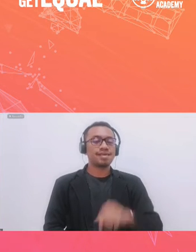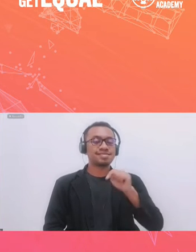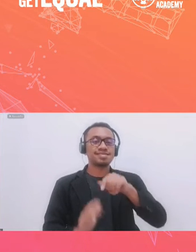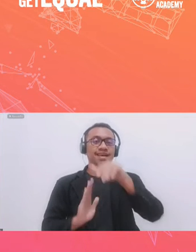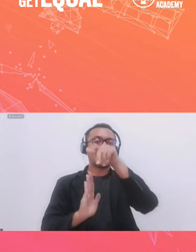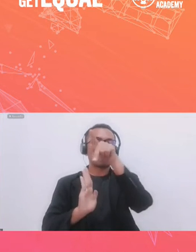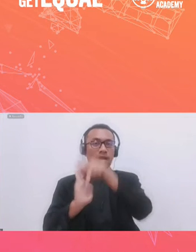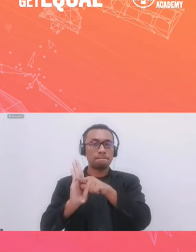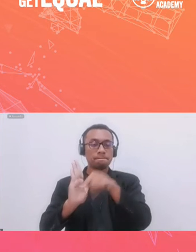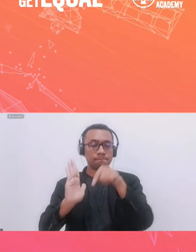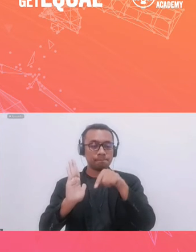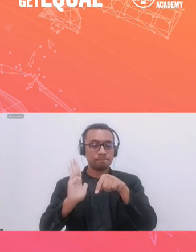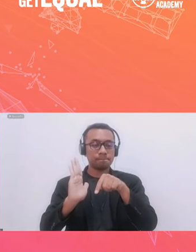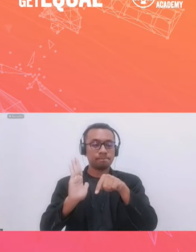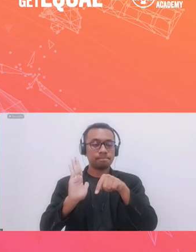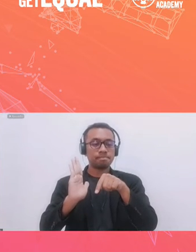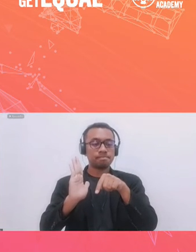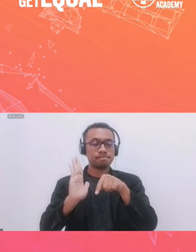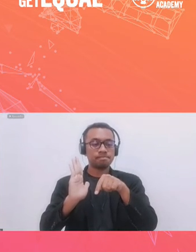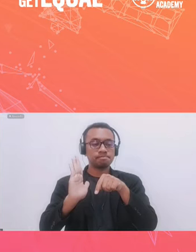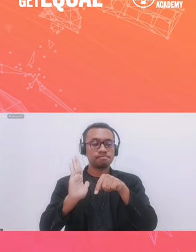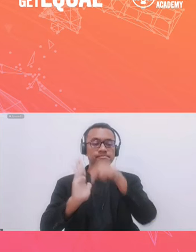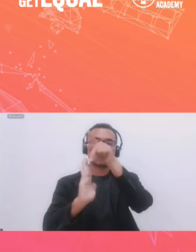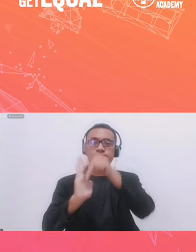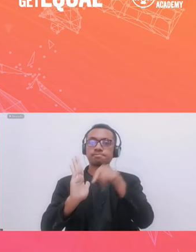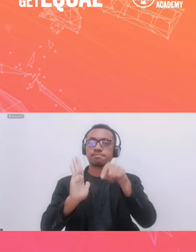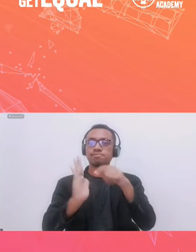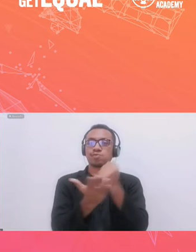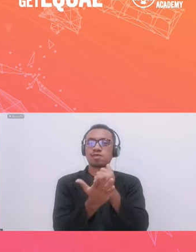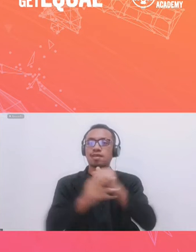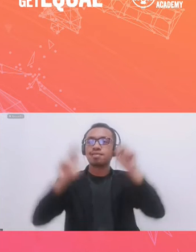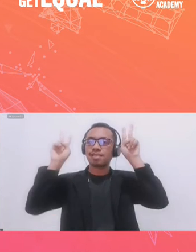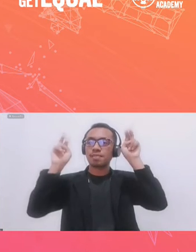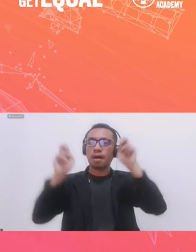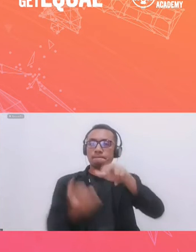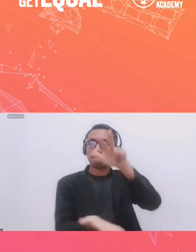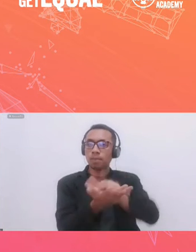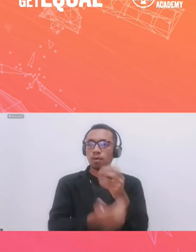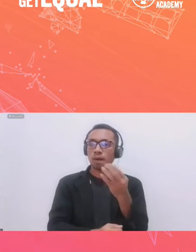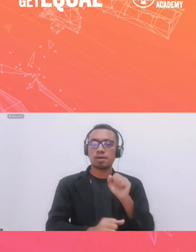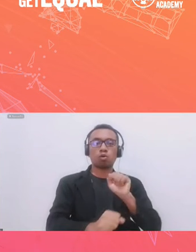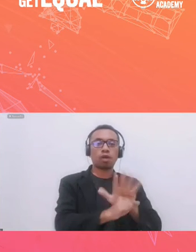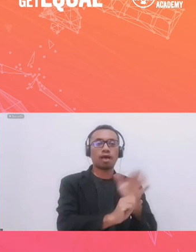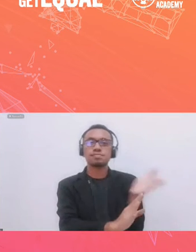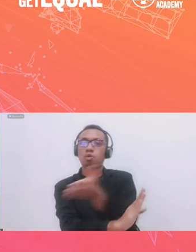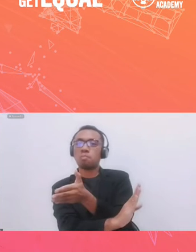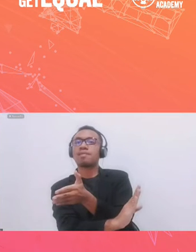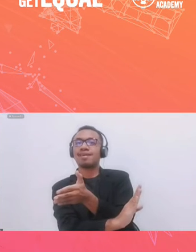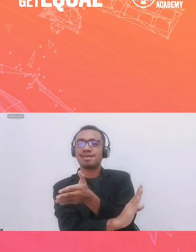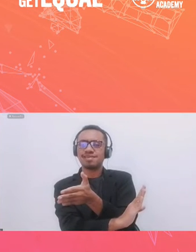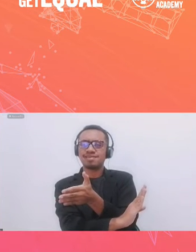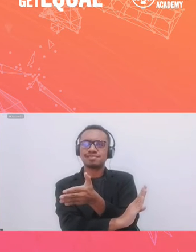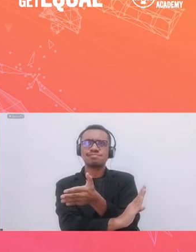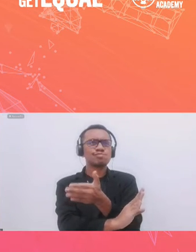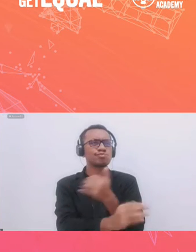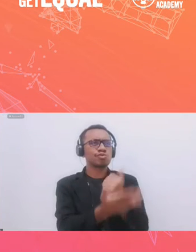ketika ditentukan temanya itu sebelum pandemi sebenarnya. Jadi tidak kebayang bahwa sebenarnya